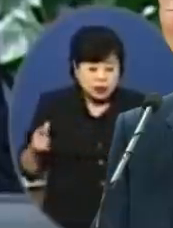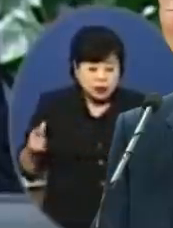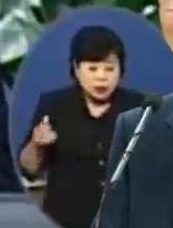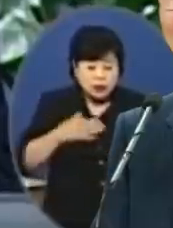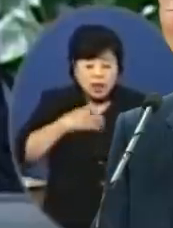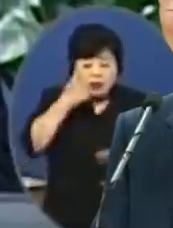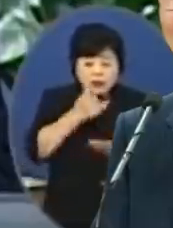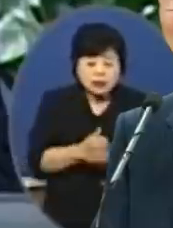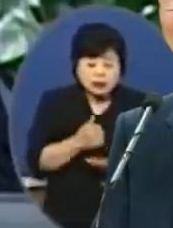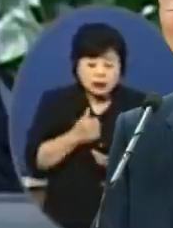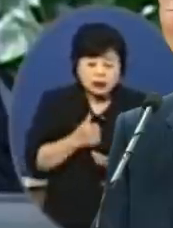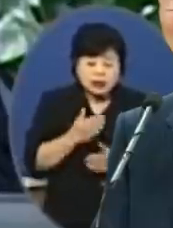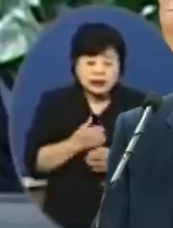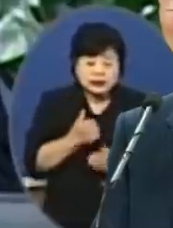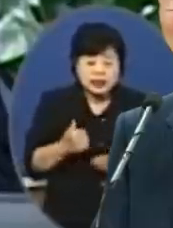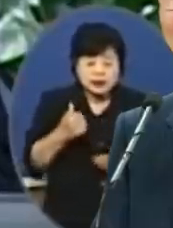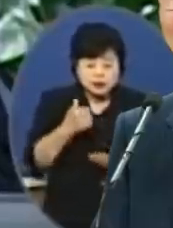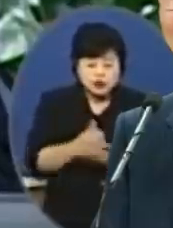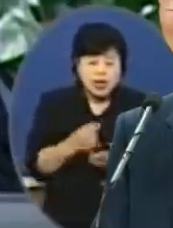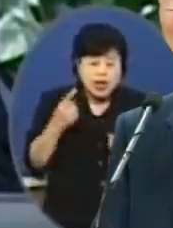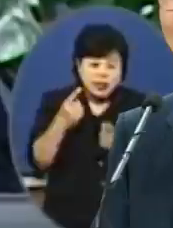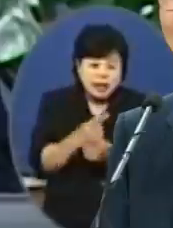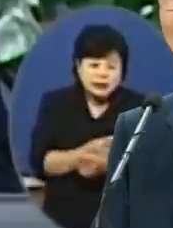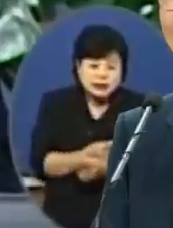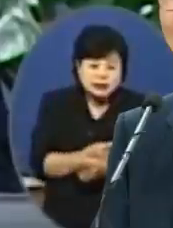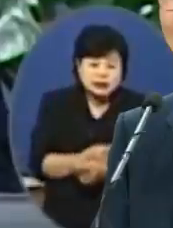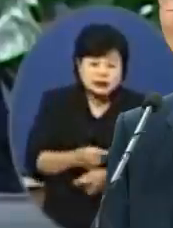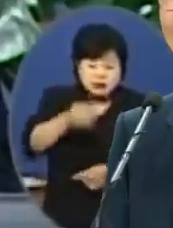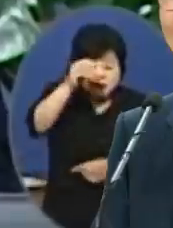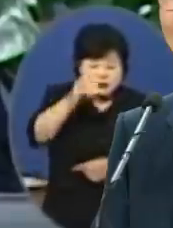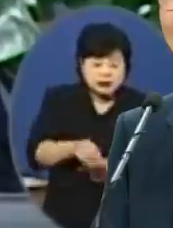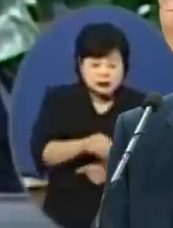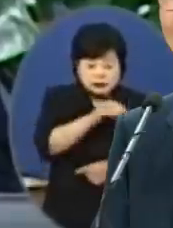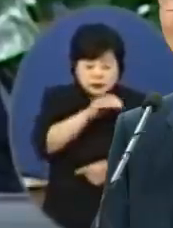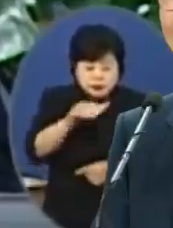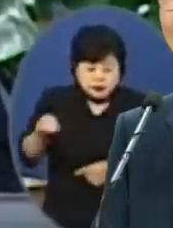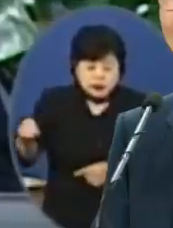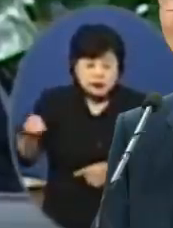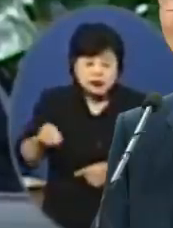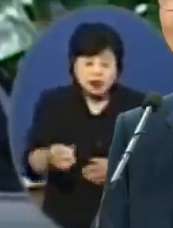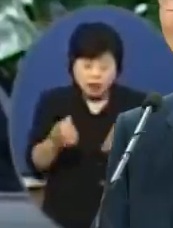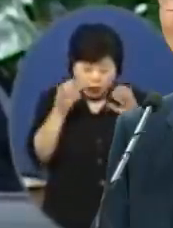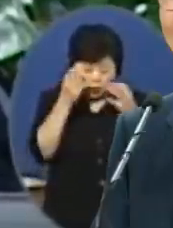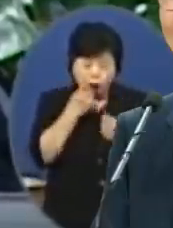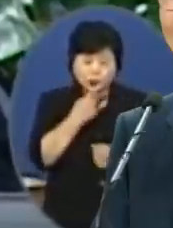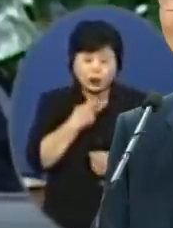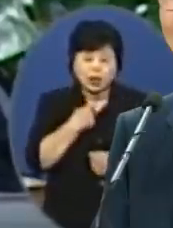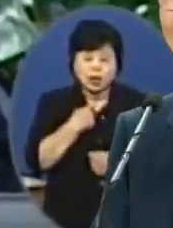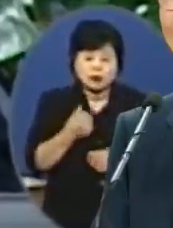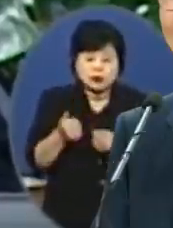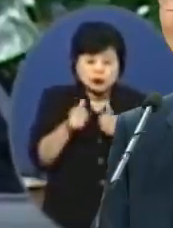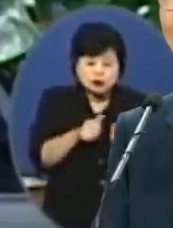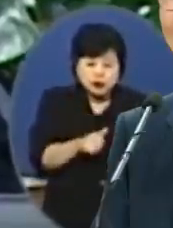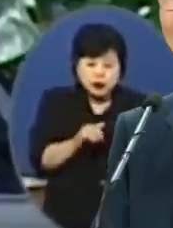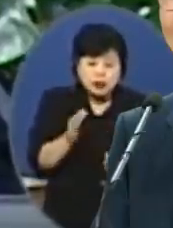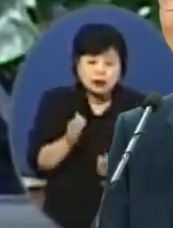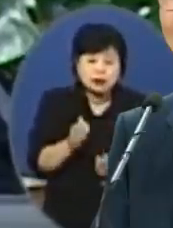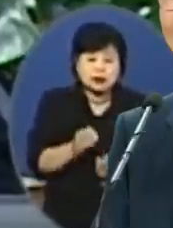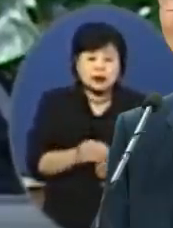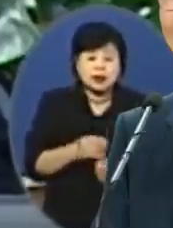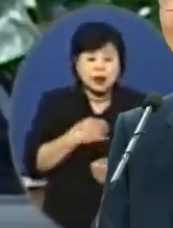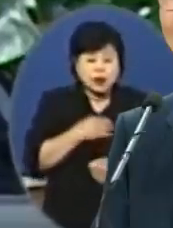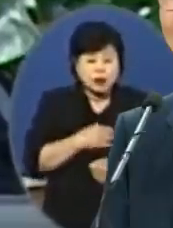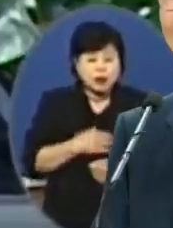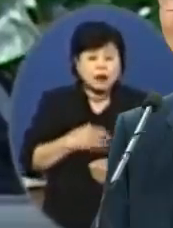내 죄가 아닌 다른 사람의 죄를 대신하여 십자가라는 가장 극악의 고통을 당하면서 죽어야 하니 얼마나